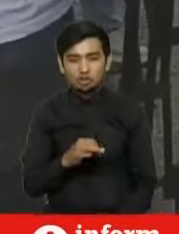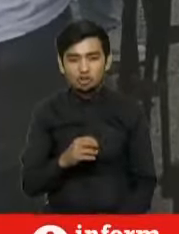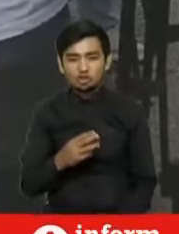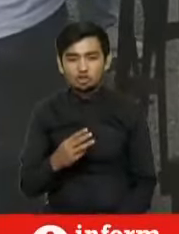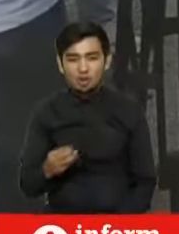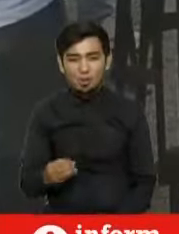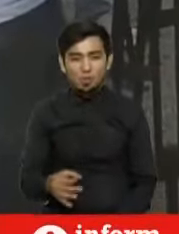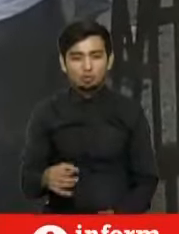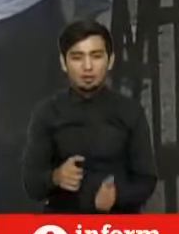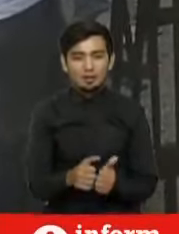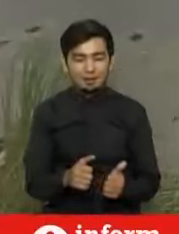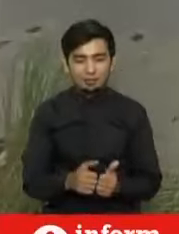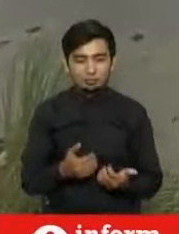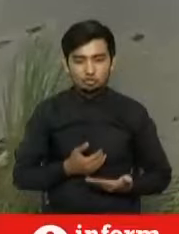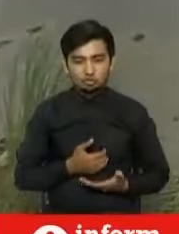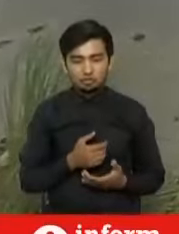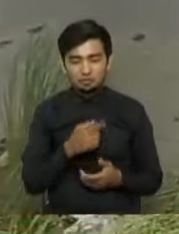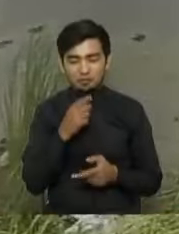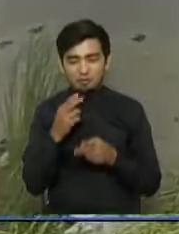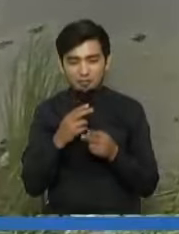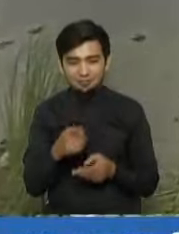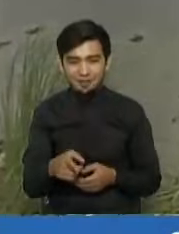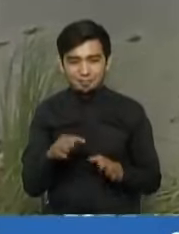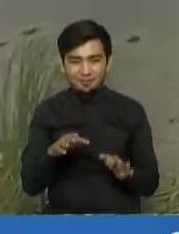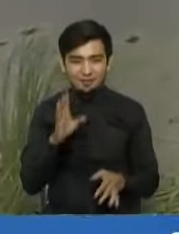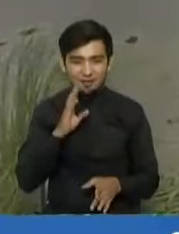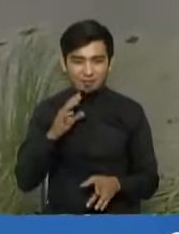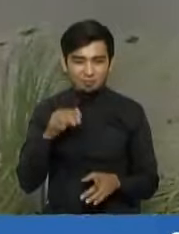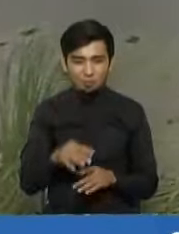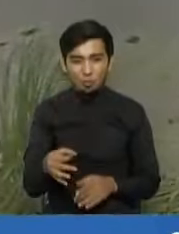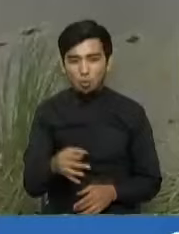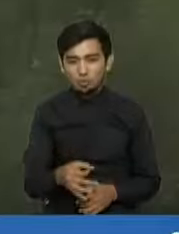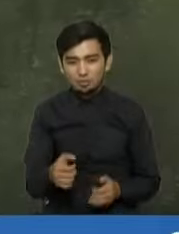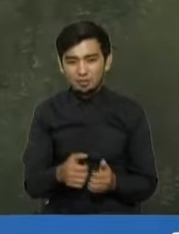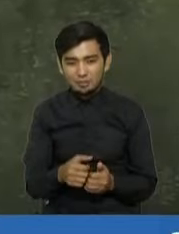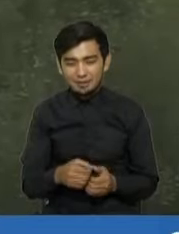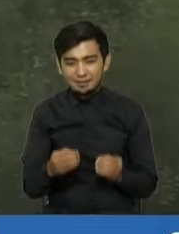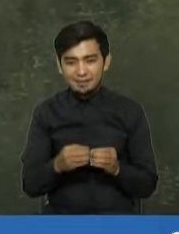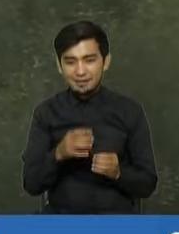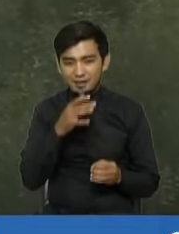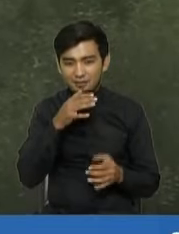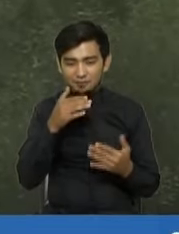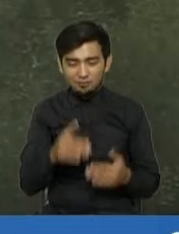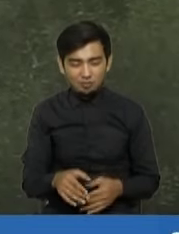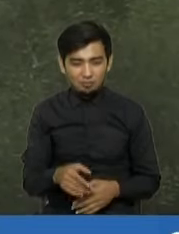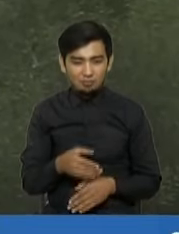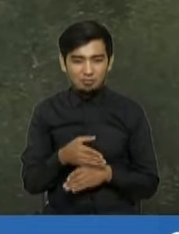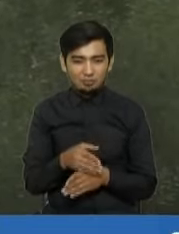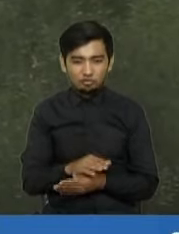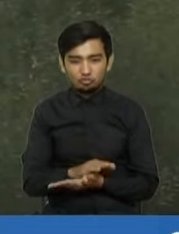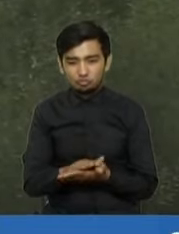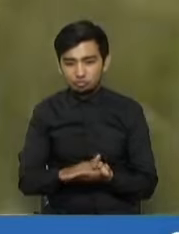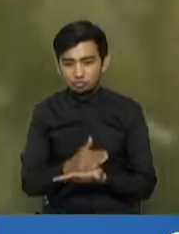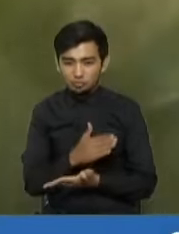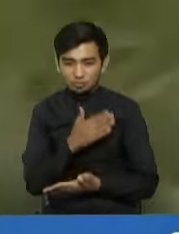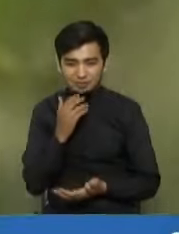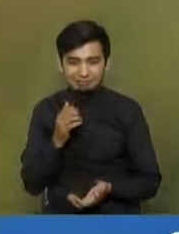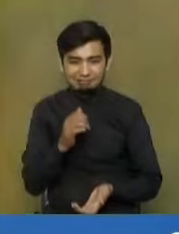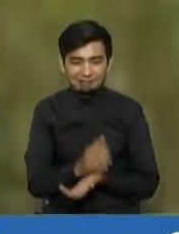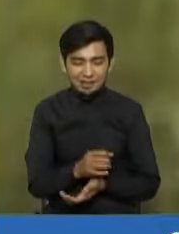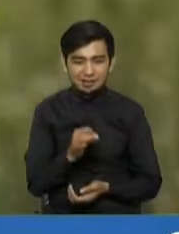тұратын тұрғындардың жанайқайы. Көпшілік іргеде ағып жатқан өзенінің түбі 10 жылдан астам уақыттан бері тазартылмағанын айтады.